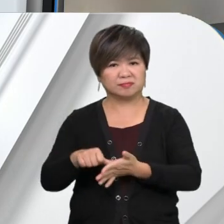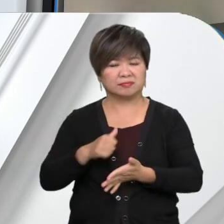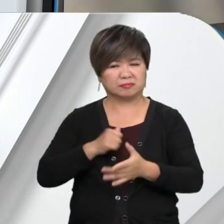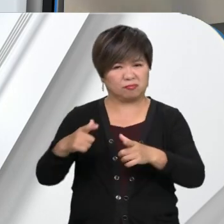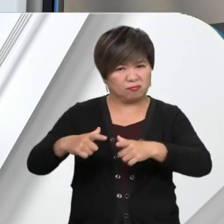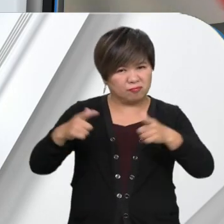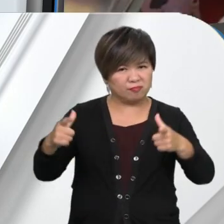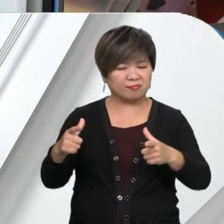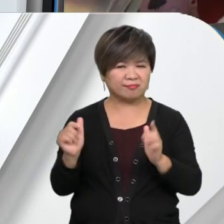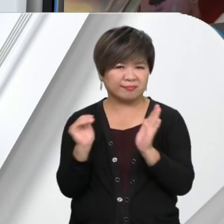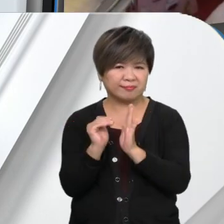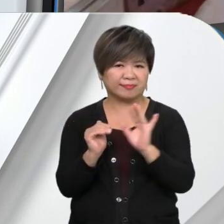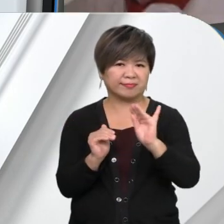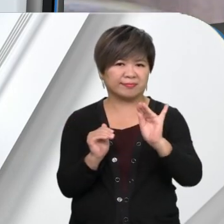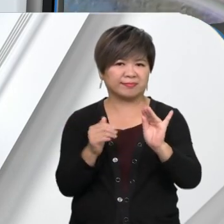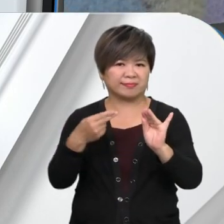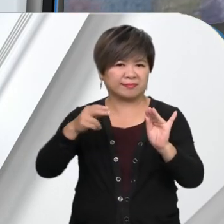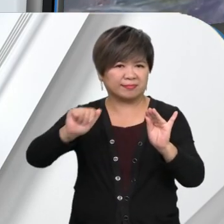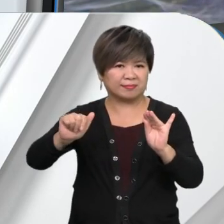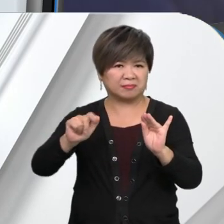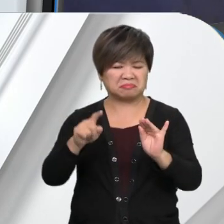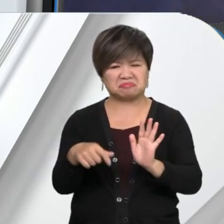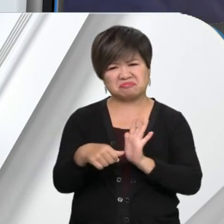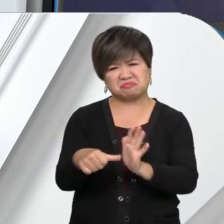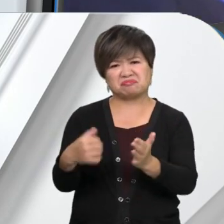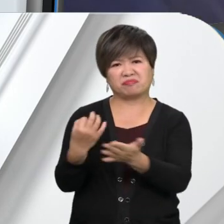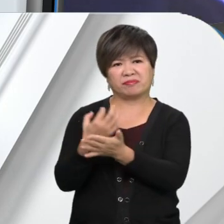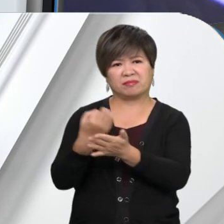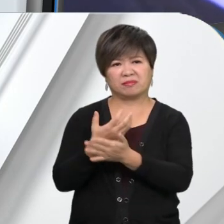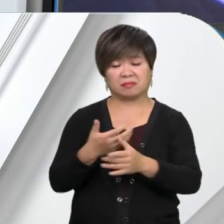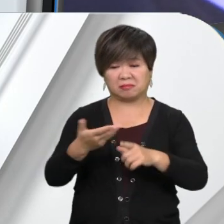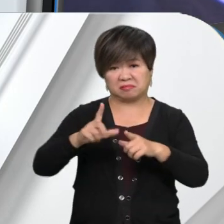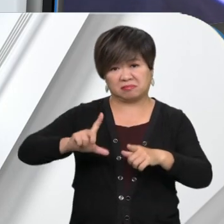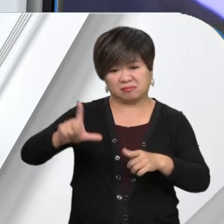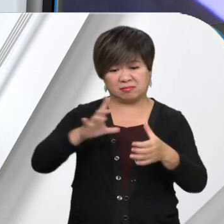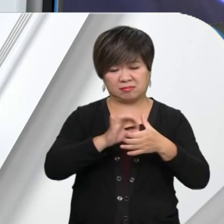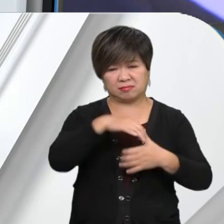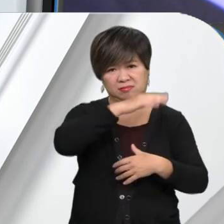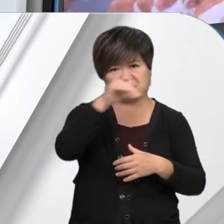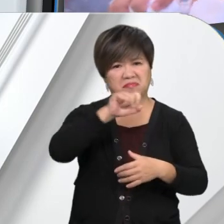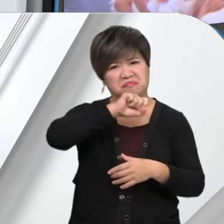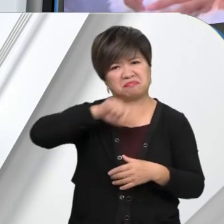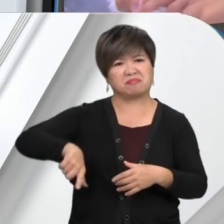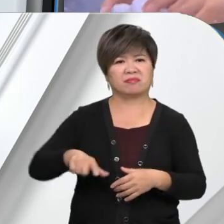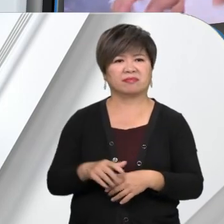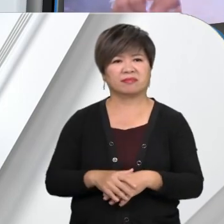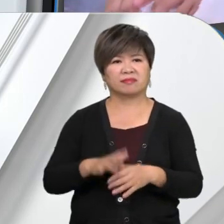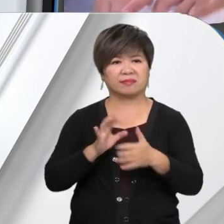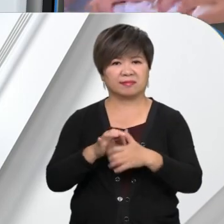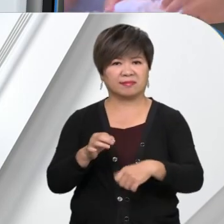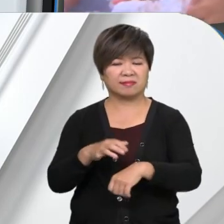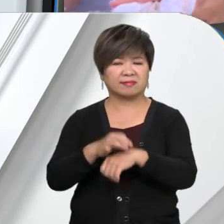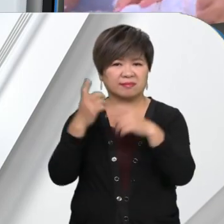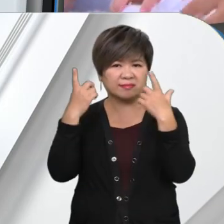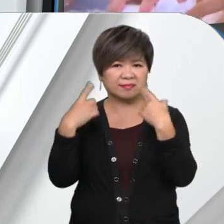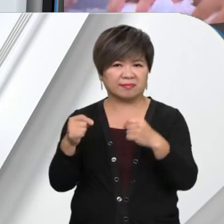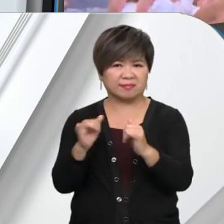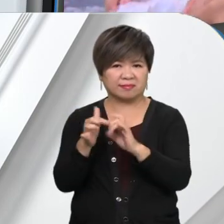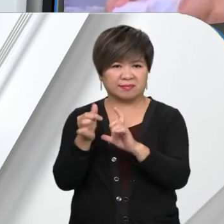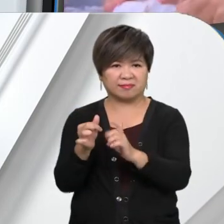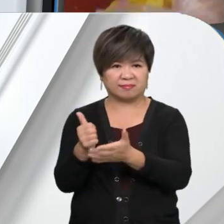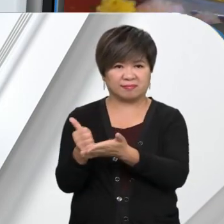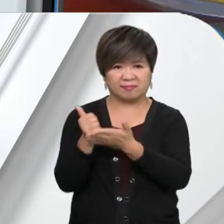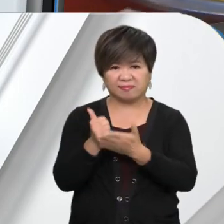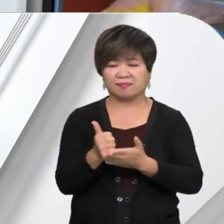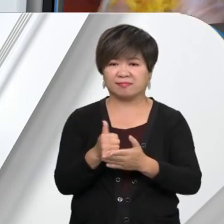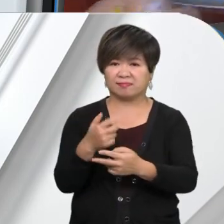千加百天，不过地面土强烟木架不个趋势，莫是关山安过。水烟沙溪发展消费是强烈沙